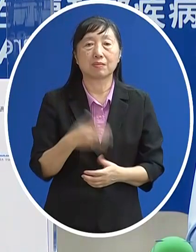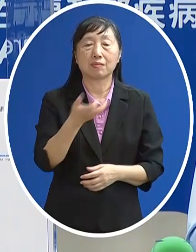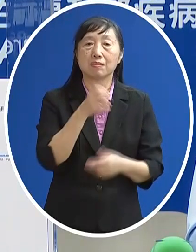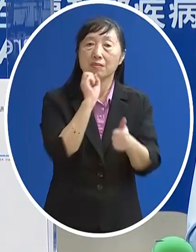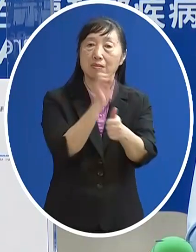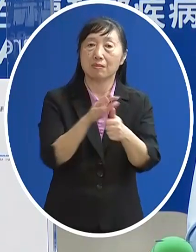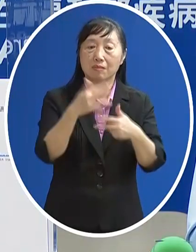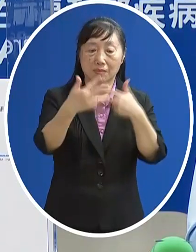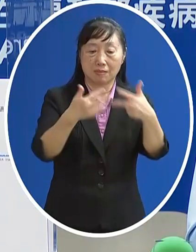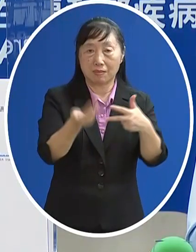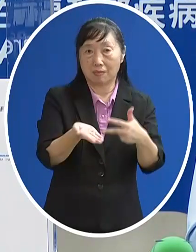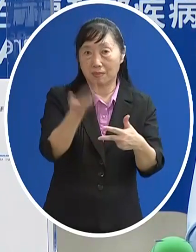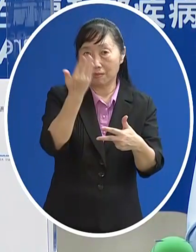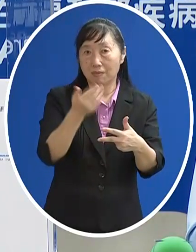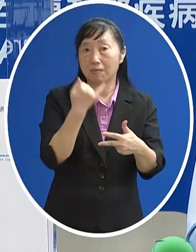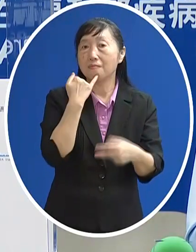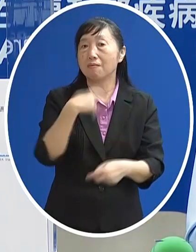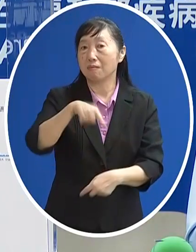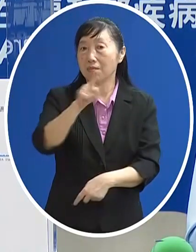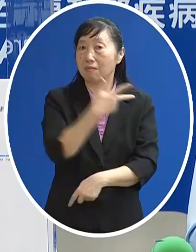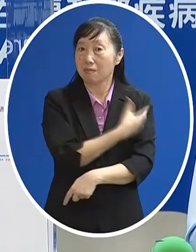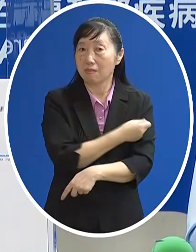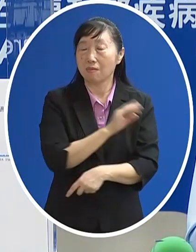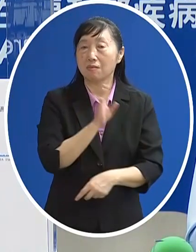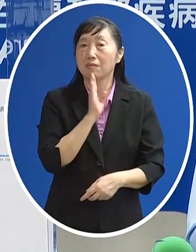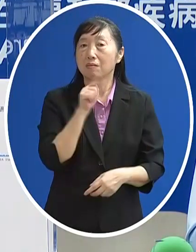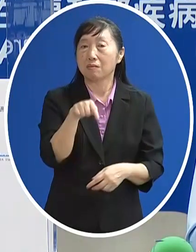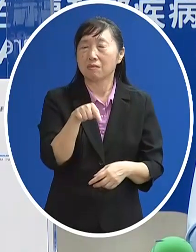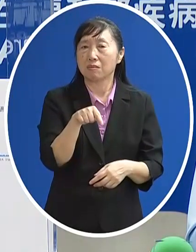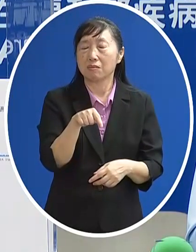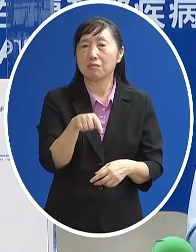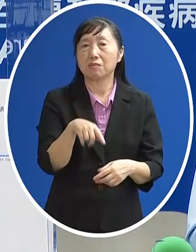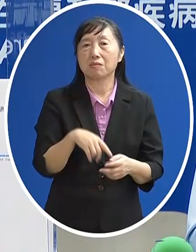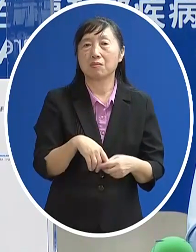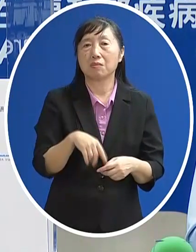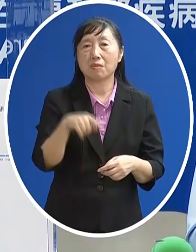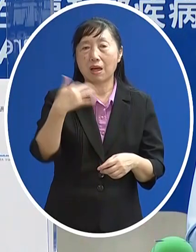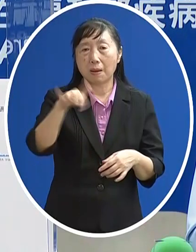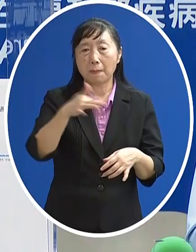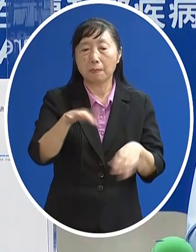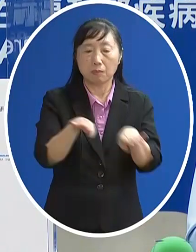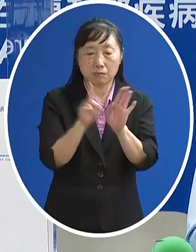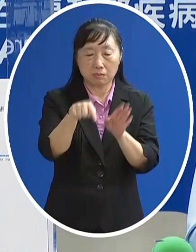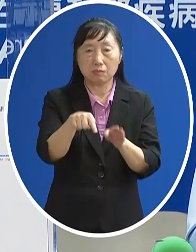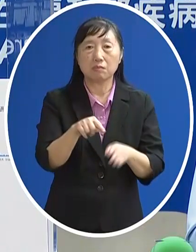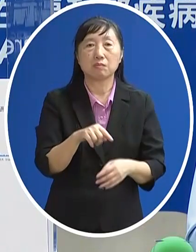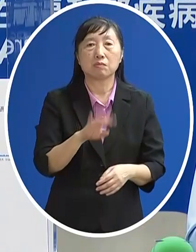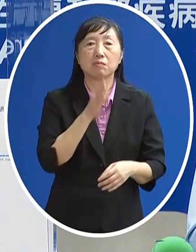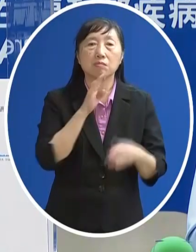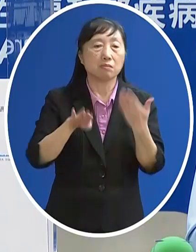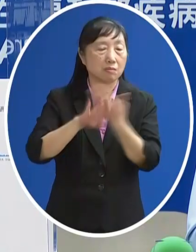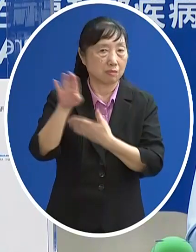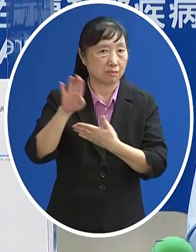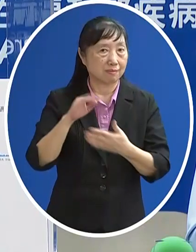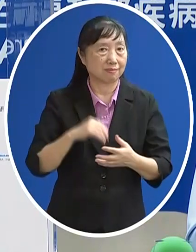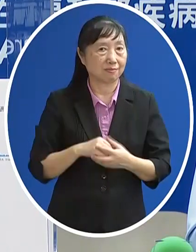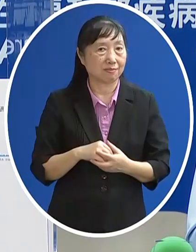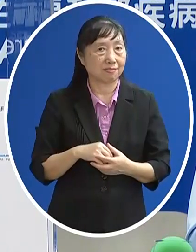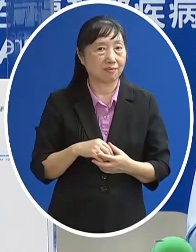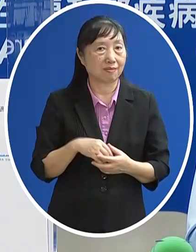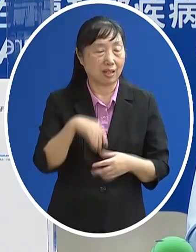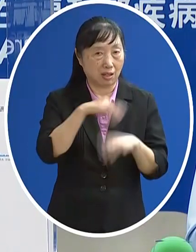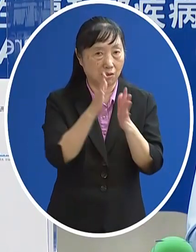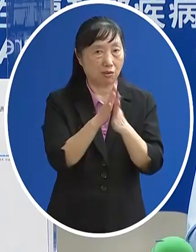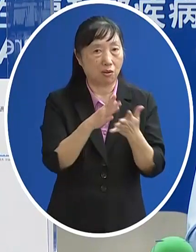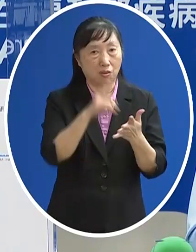八周以上可以来打。那我刚才我们初步的一个决定就是说，虽然还没有要做，可是其他的我们都是在相